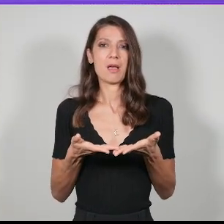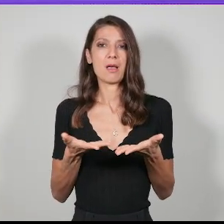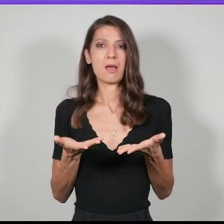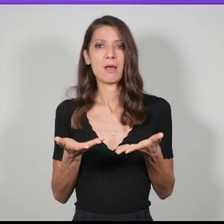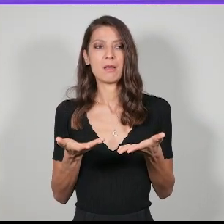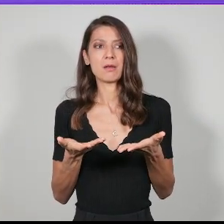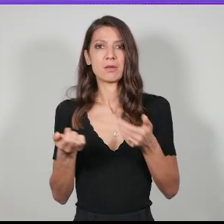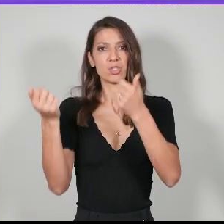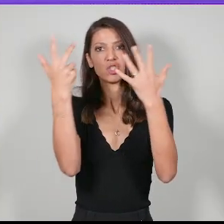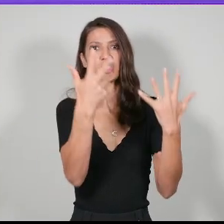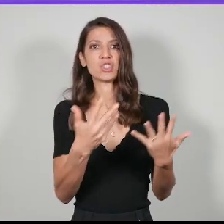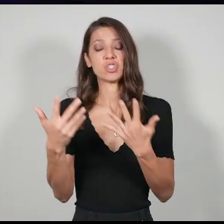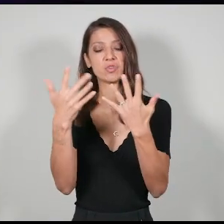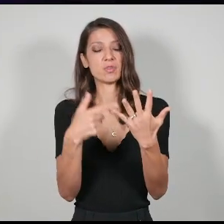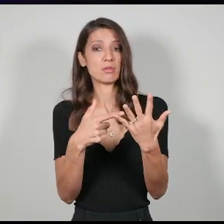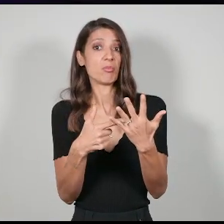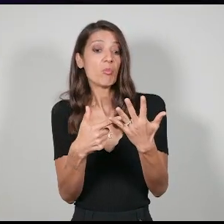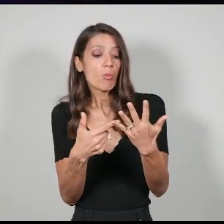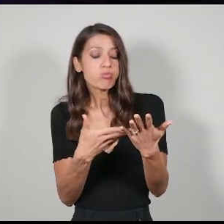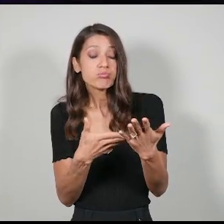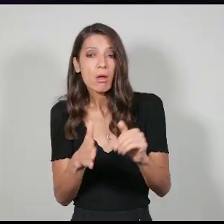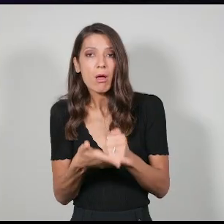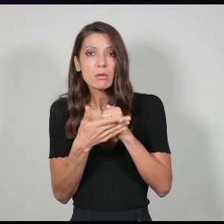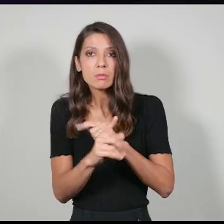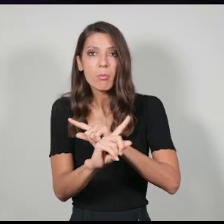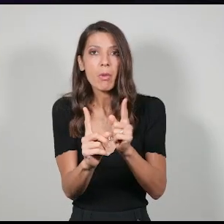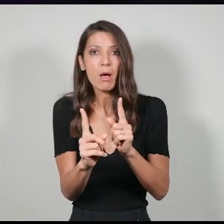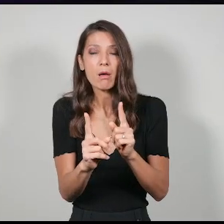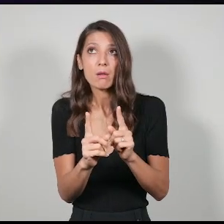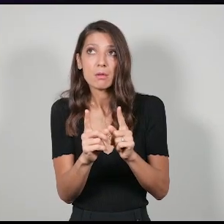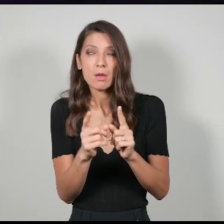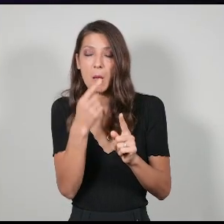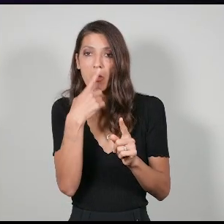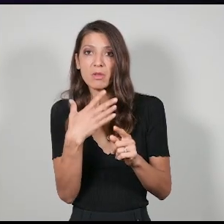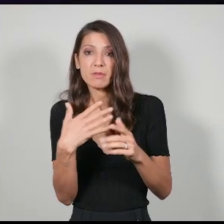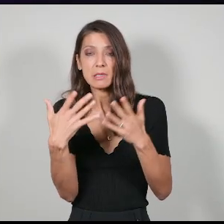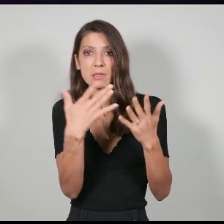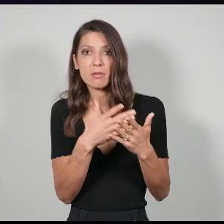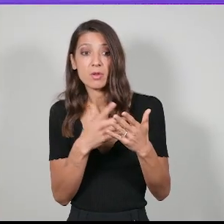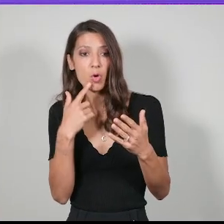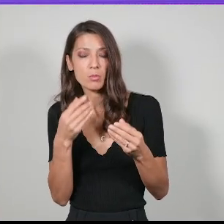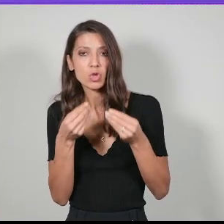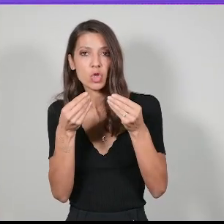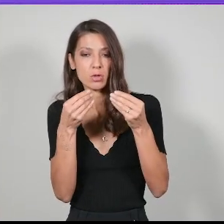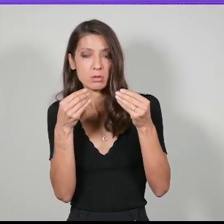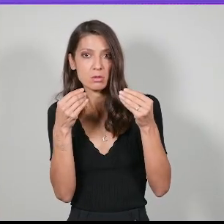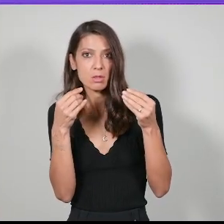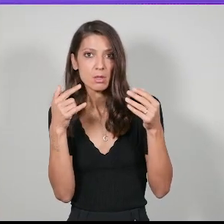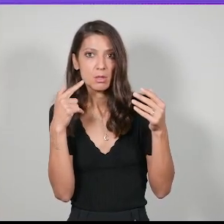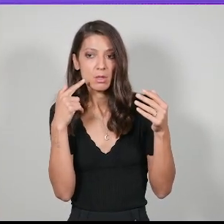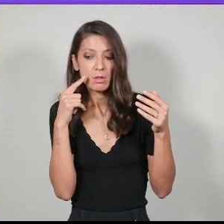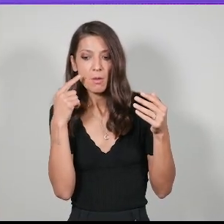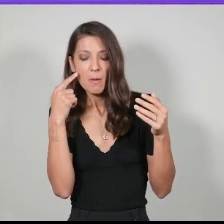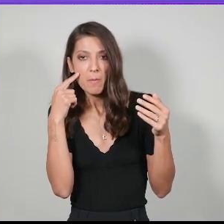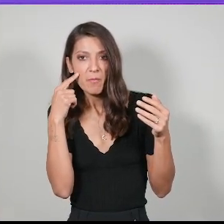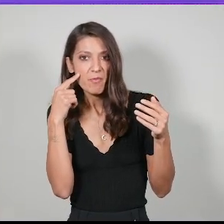type de chiffre ne nous aide pas forcément. Je pense que ça masque l'acuité des besoins qui sont ceux des personnes